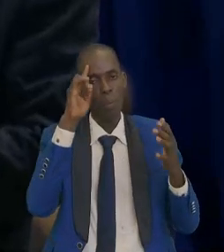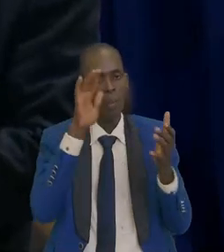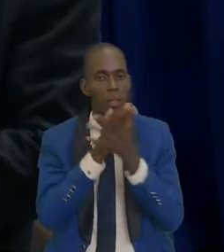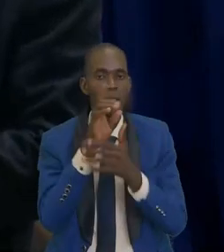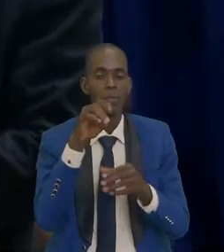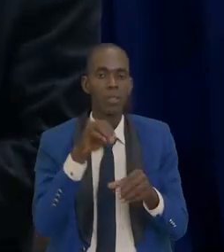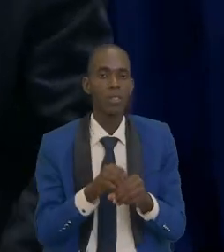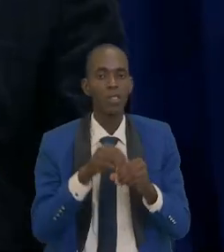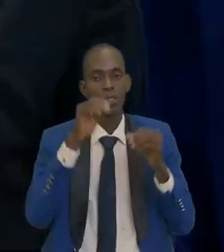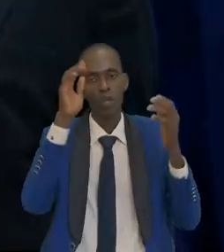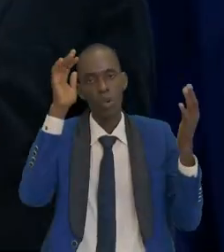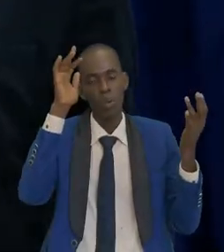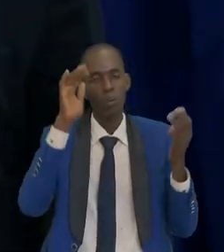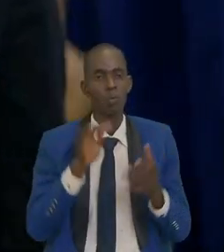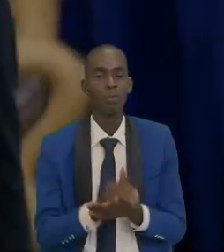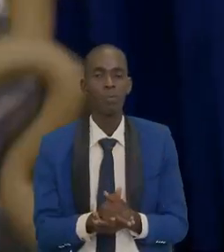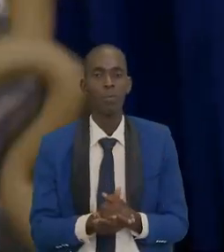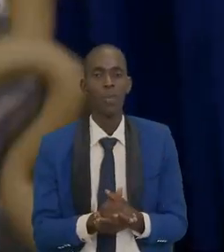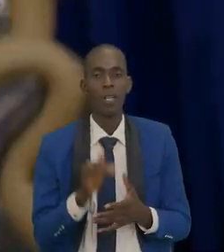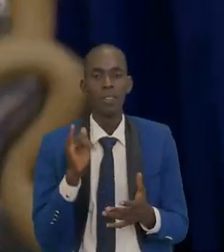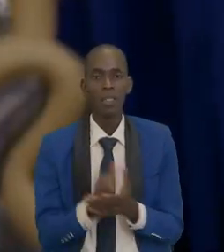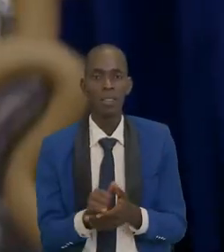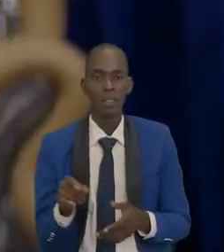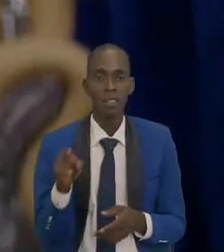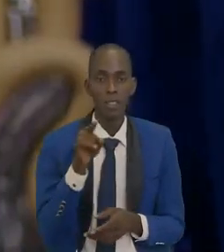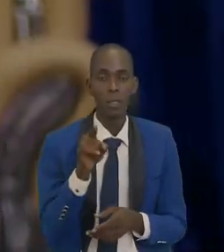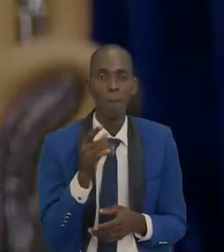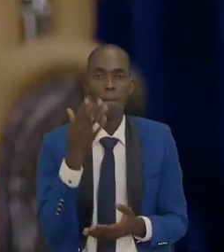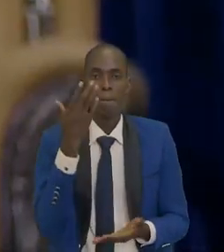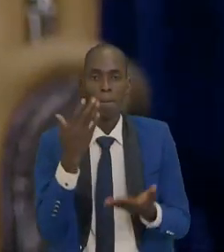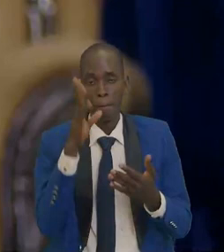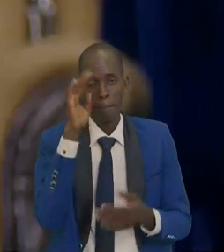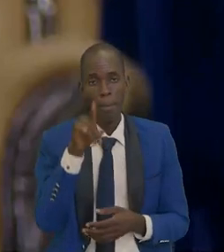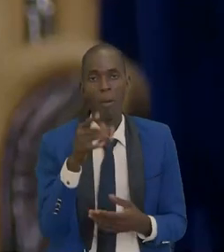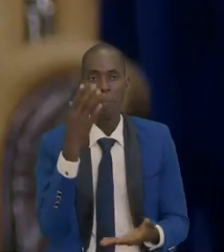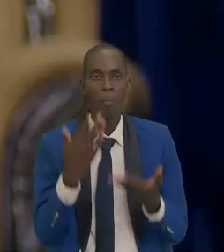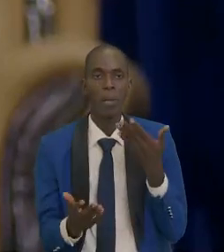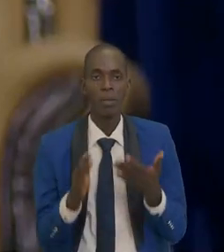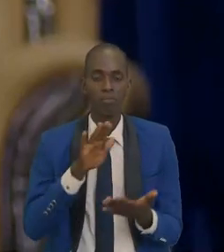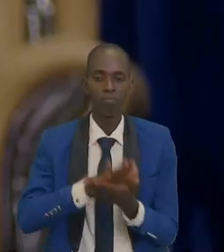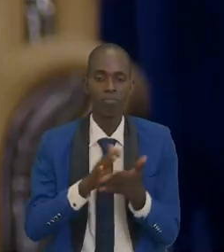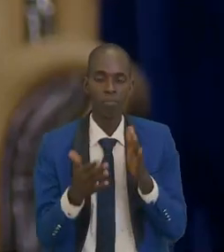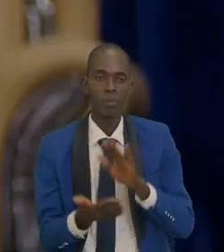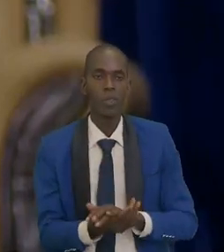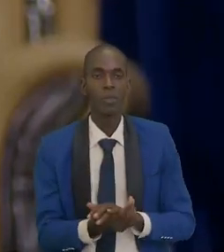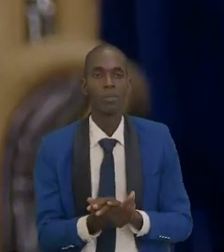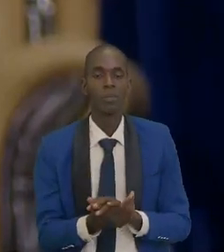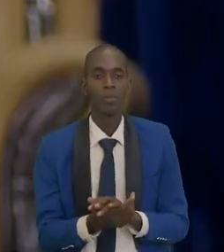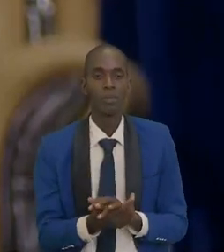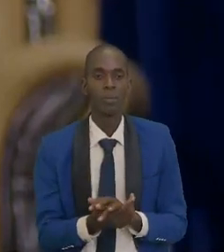Espérant contre toute espérance, il crut. En sorte qu'il devint père.